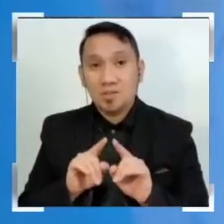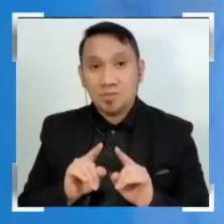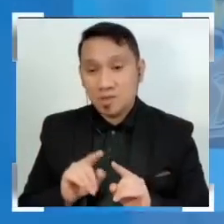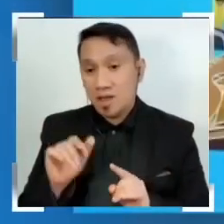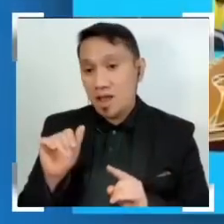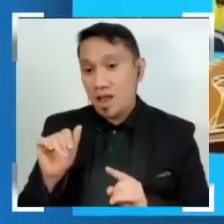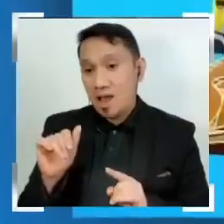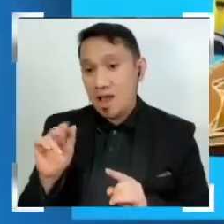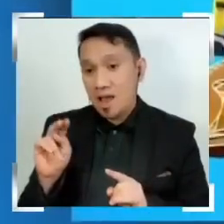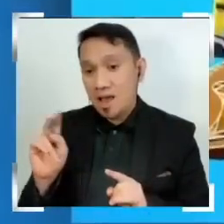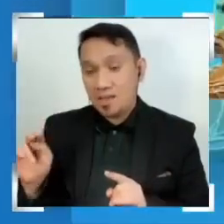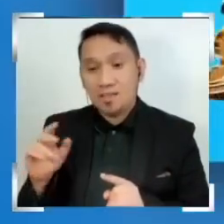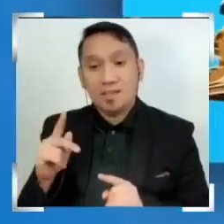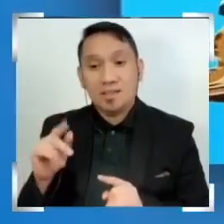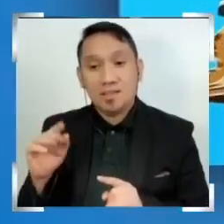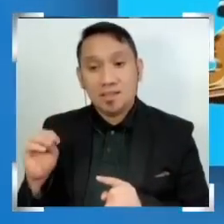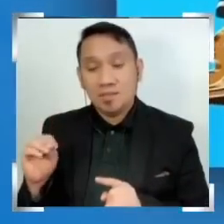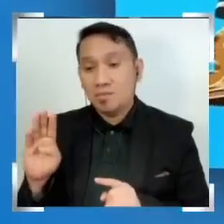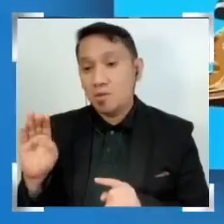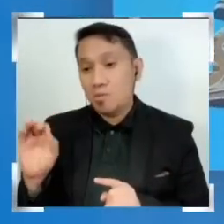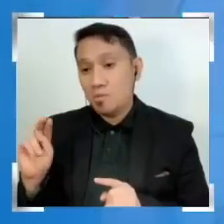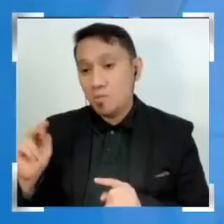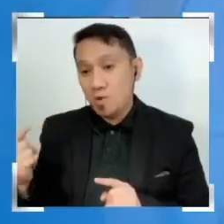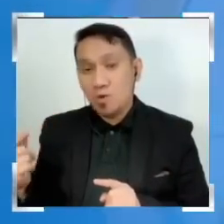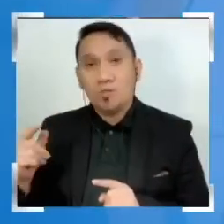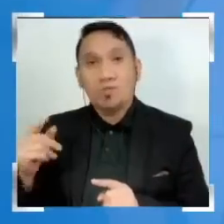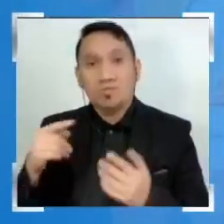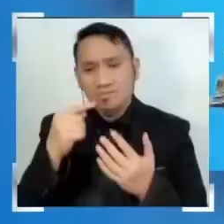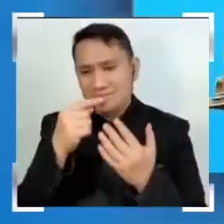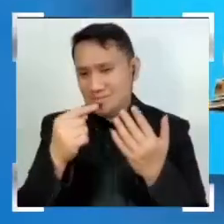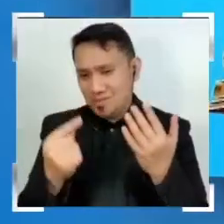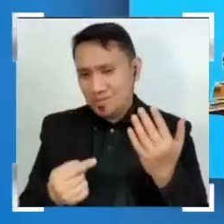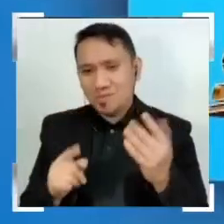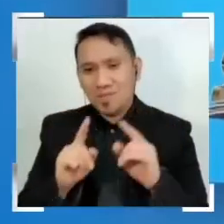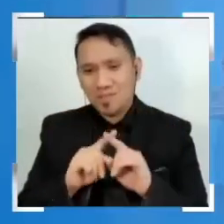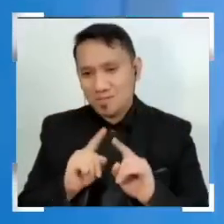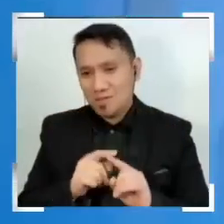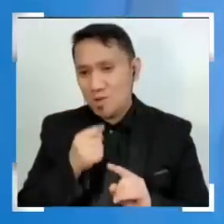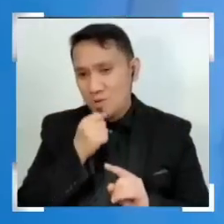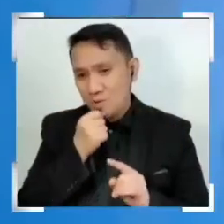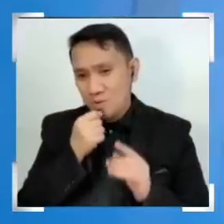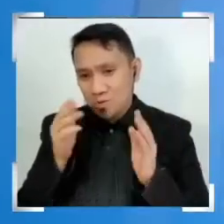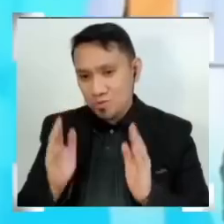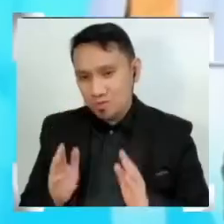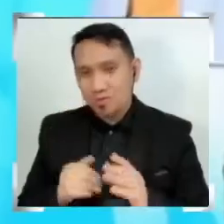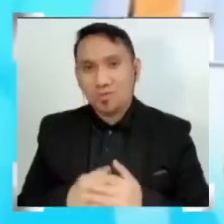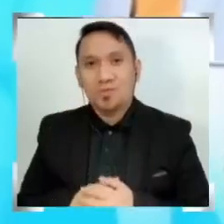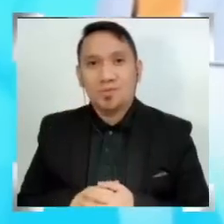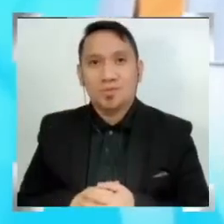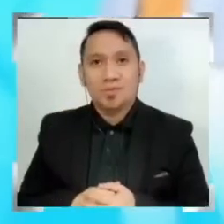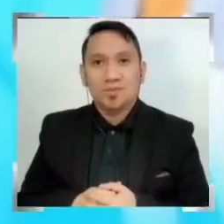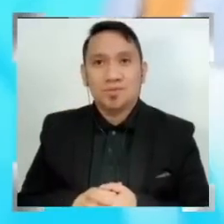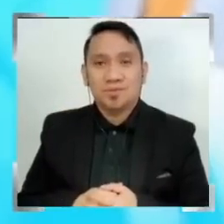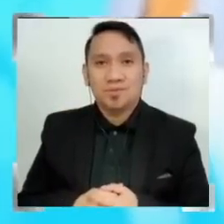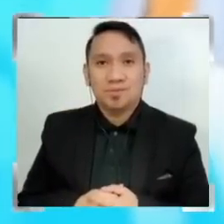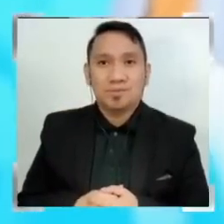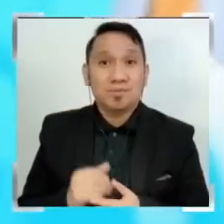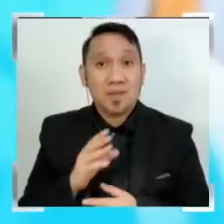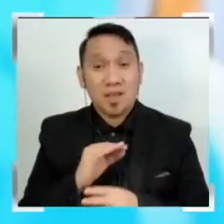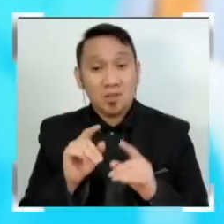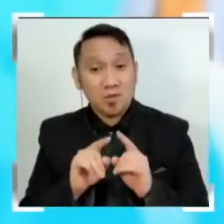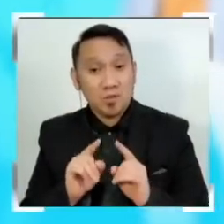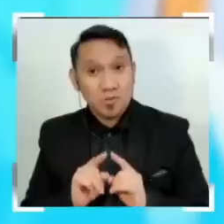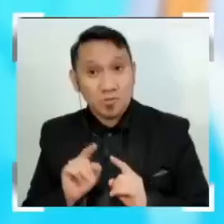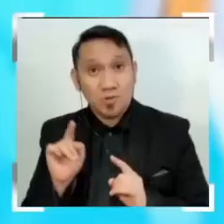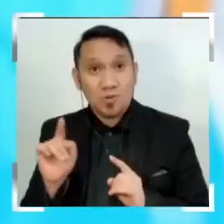Chu, Bong Navarro, Jong Hilario at iba pang host ng It's Showtime. Pati ang mga kapuso at